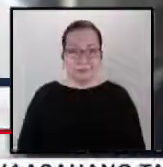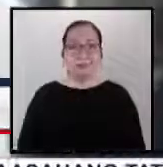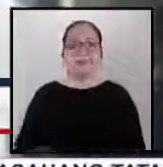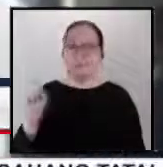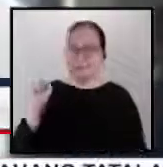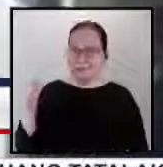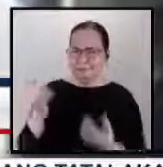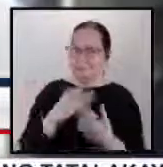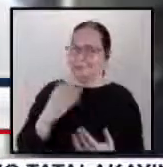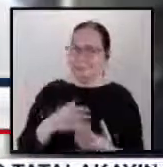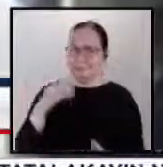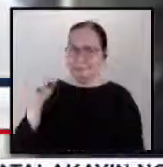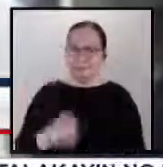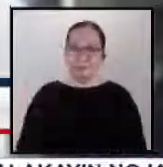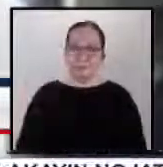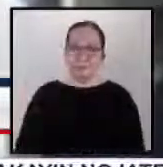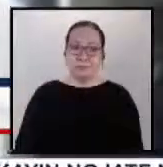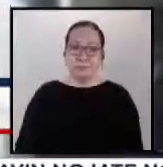simple.